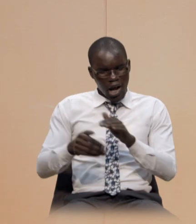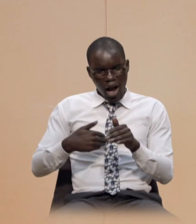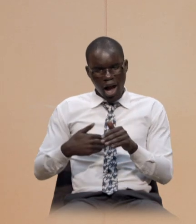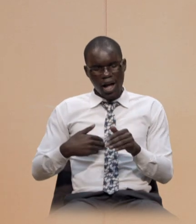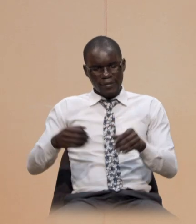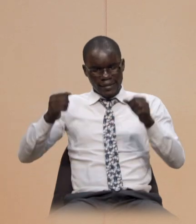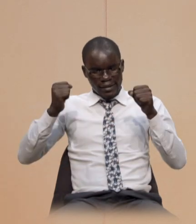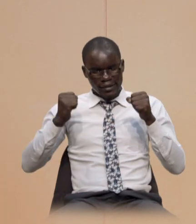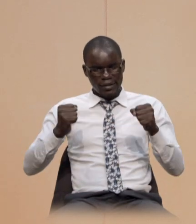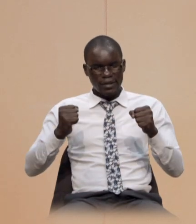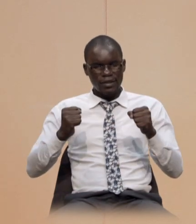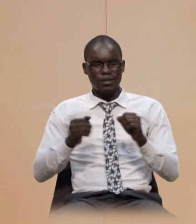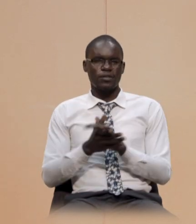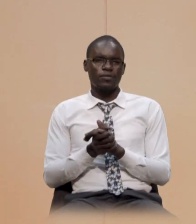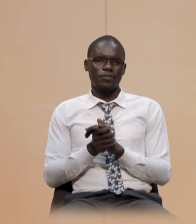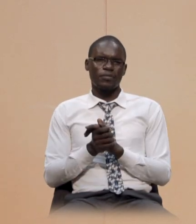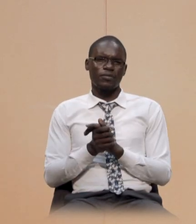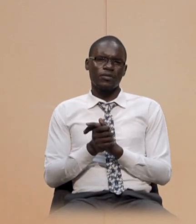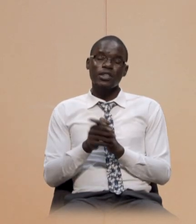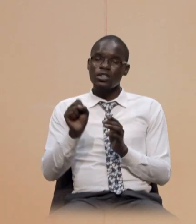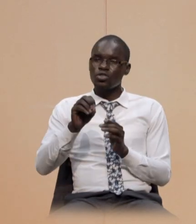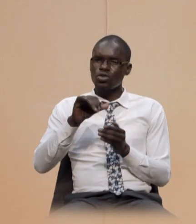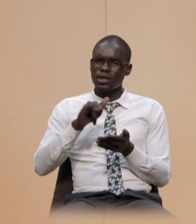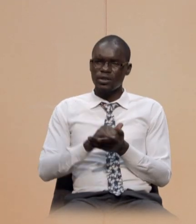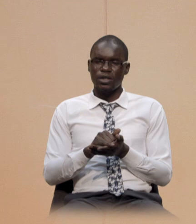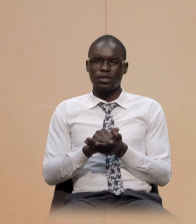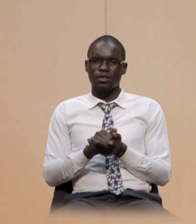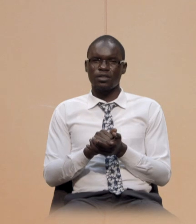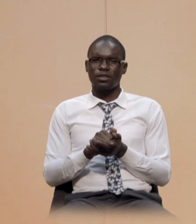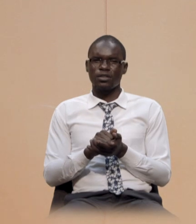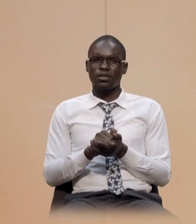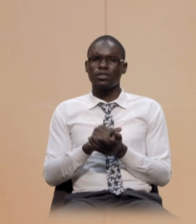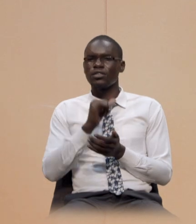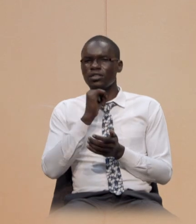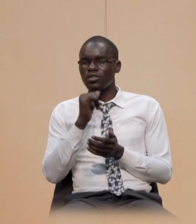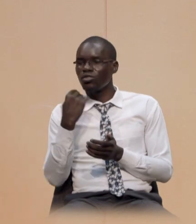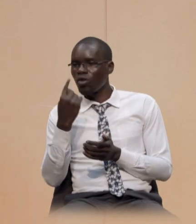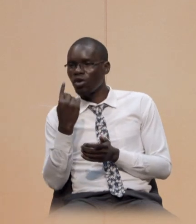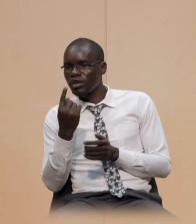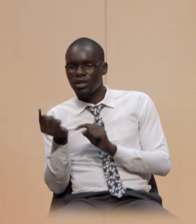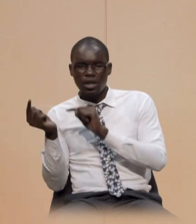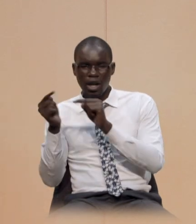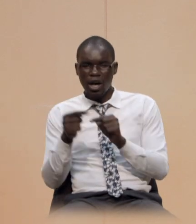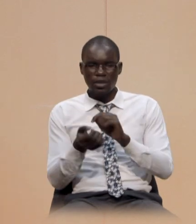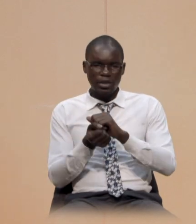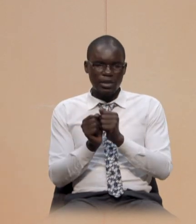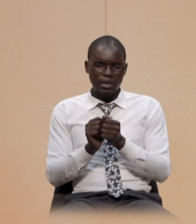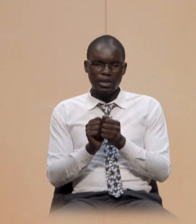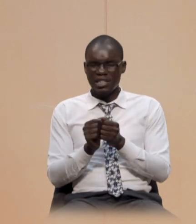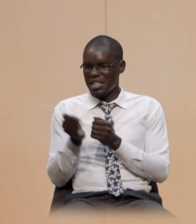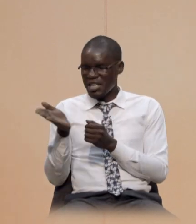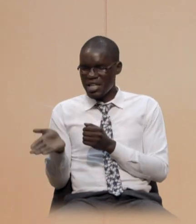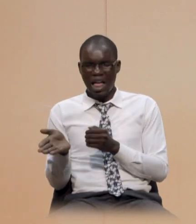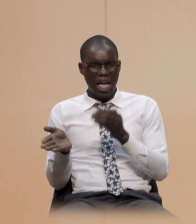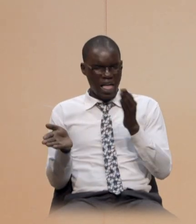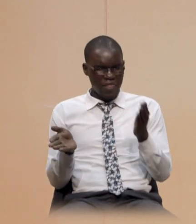nguvu kabisa, inasimama. Ili kwamba usije ukakuwa mtu mgeukeu hapa leo,